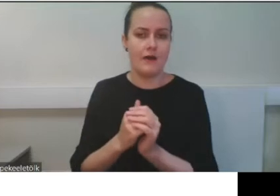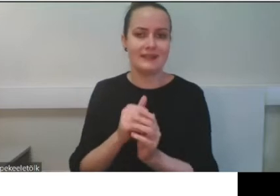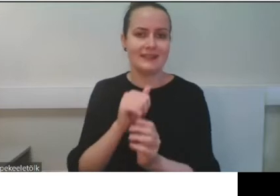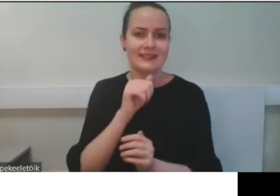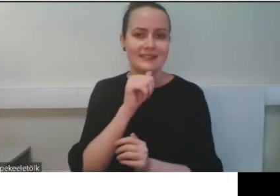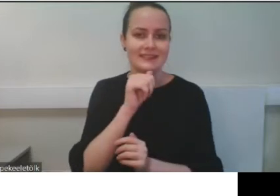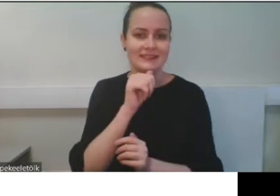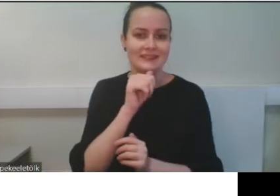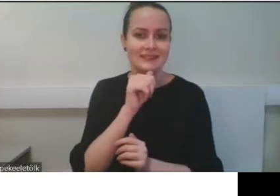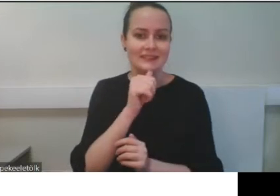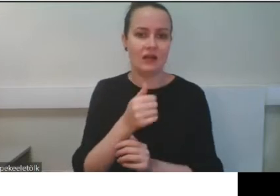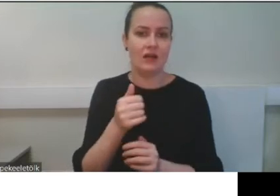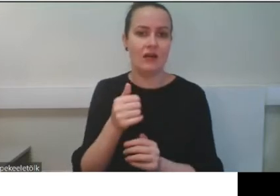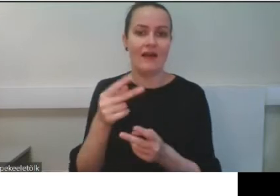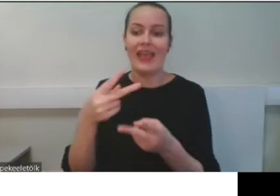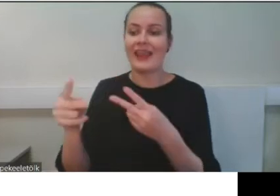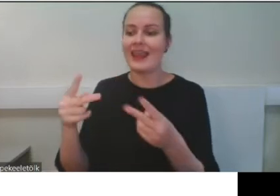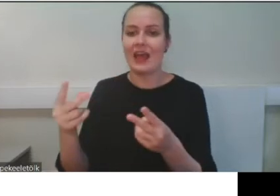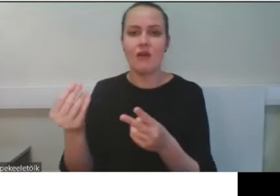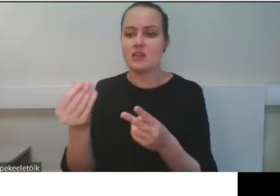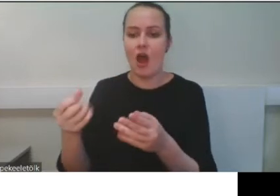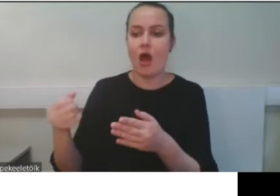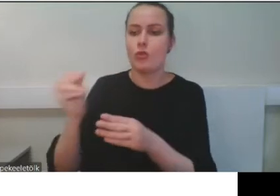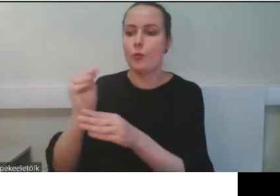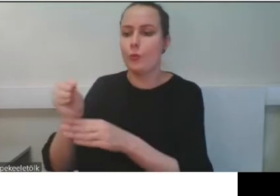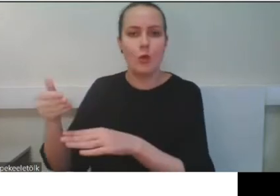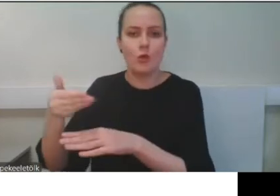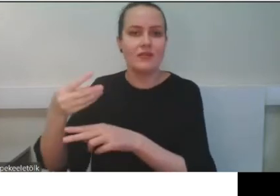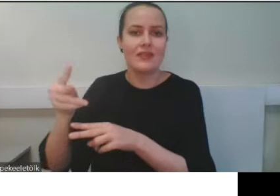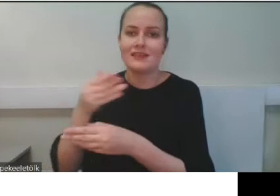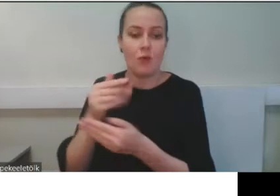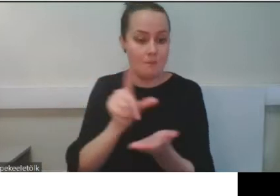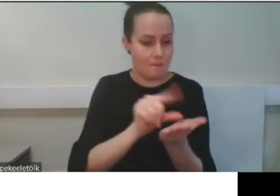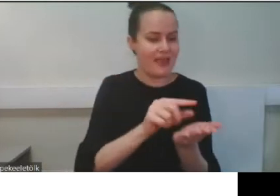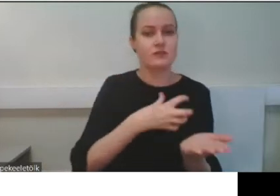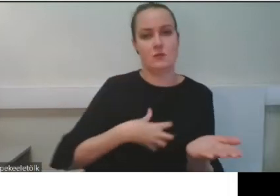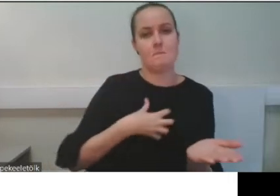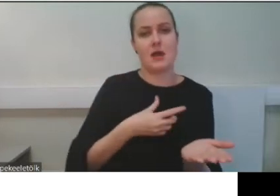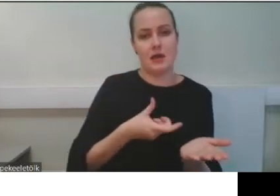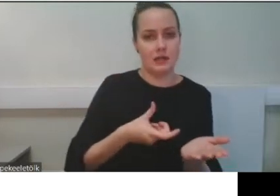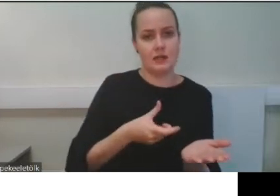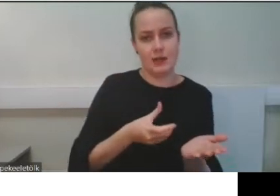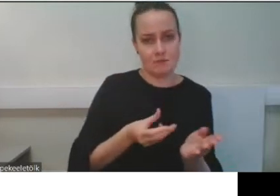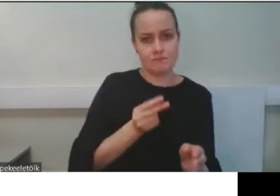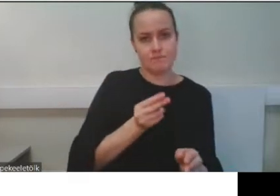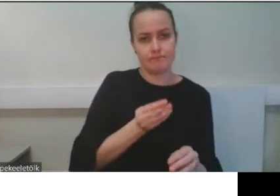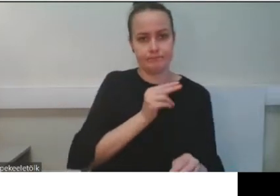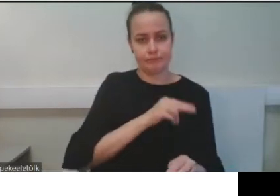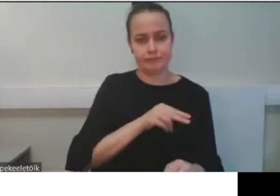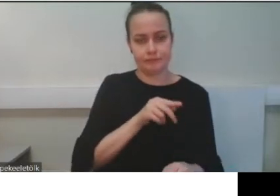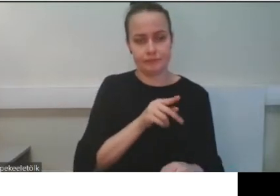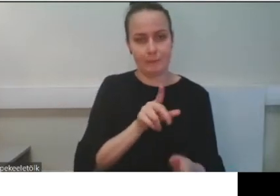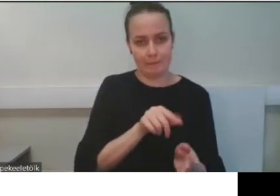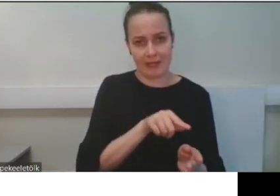sellist kahte jaotust , et hüvitised koos pensionitega ja ilma pensioniteta . ja